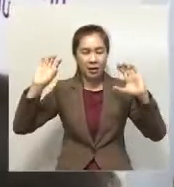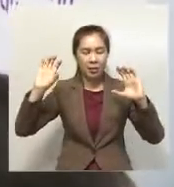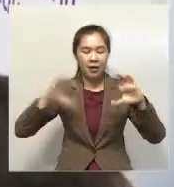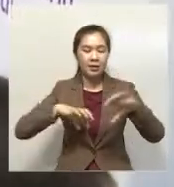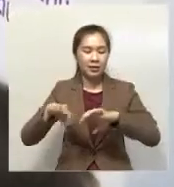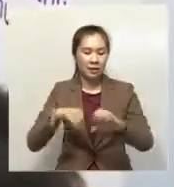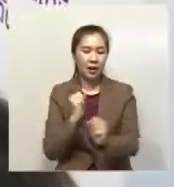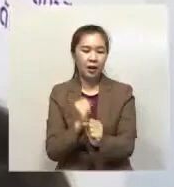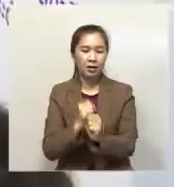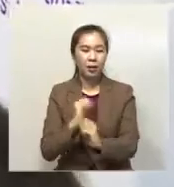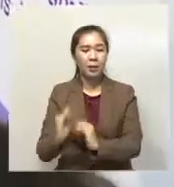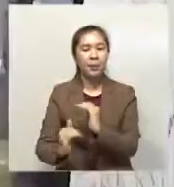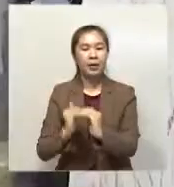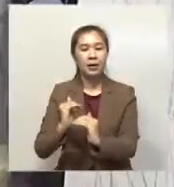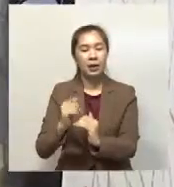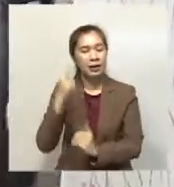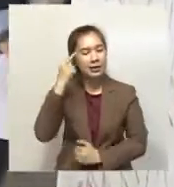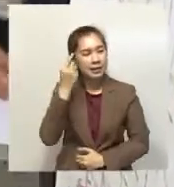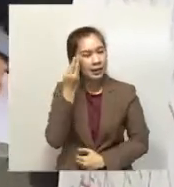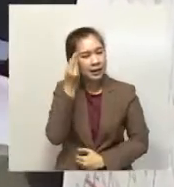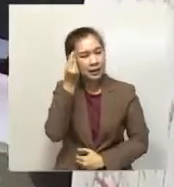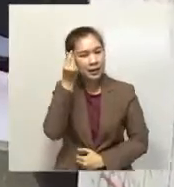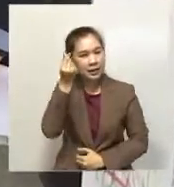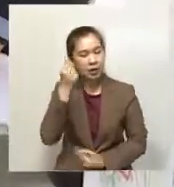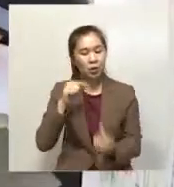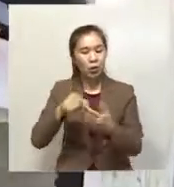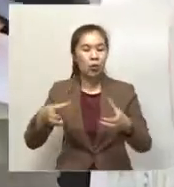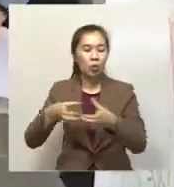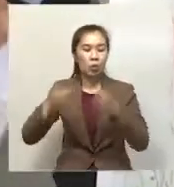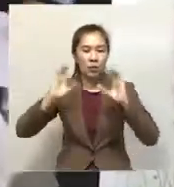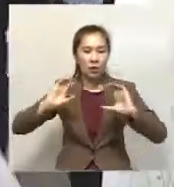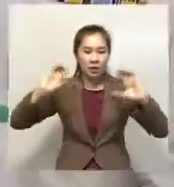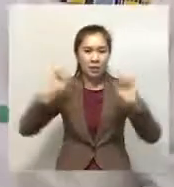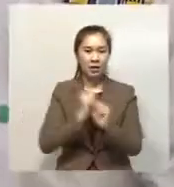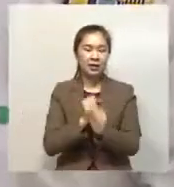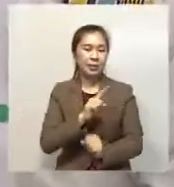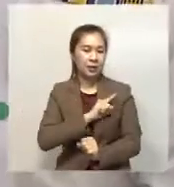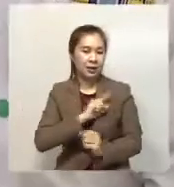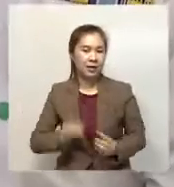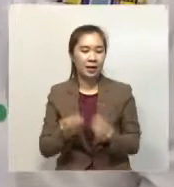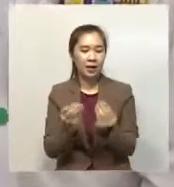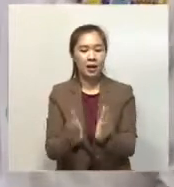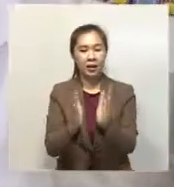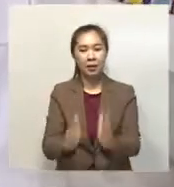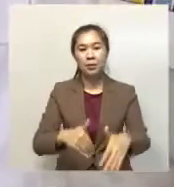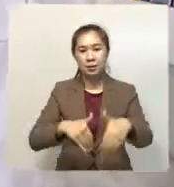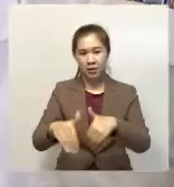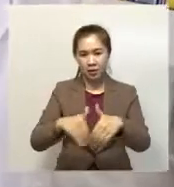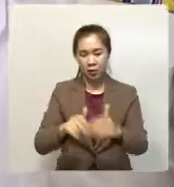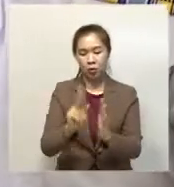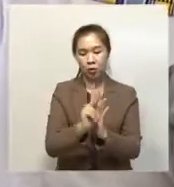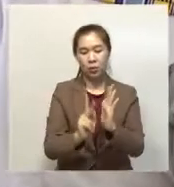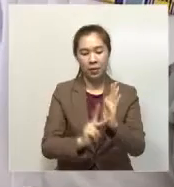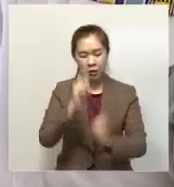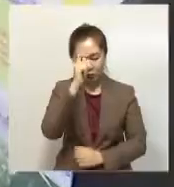ทศขอให้พิจารณาอย่างรอบคอบเลือกรัฐบาลที่ทำหน้าที่เพื่อประชาชนขณะเดียวกันทุกคนต้องเคารพกฎหมาย